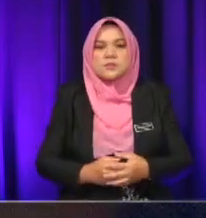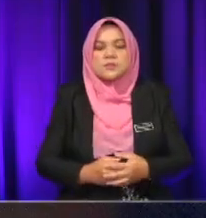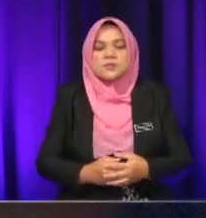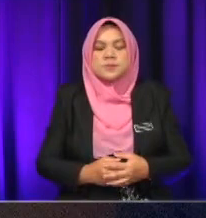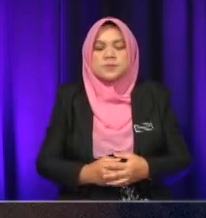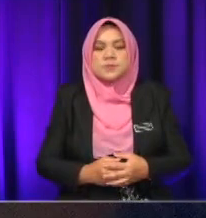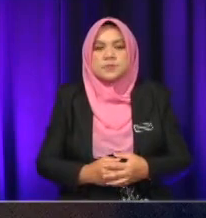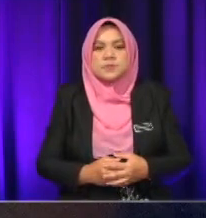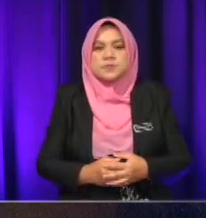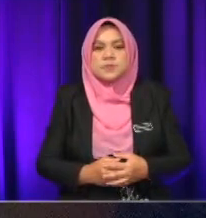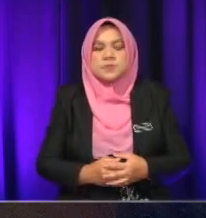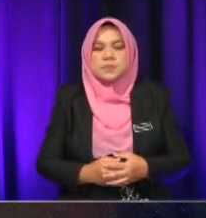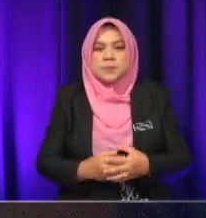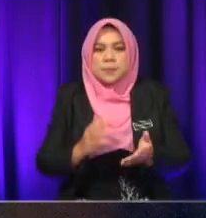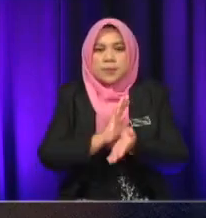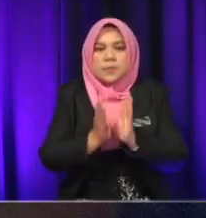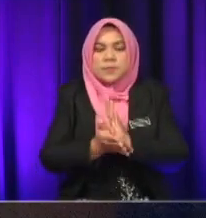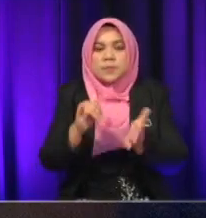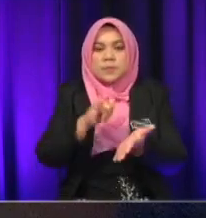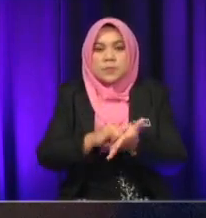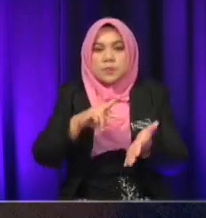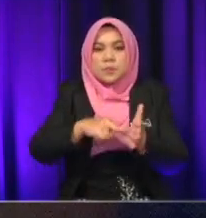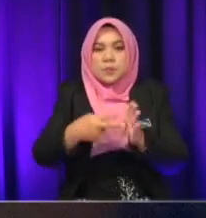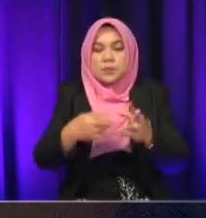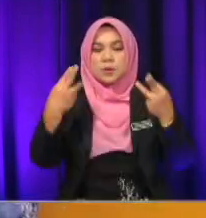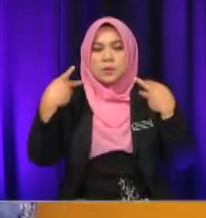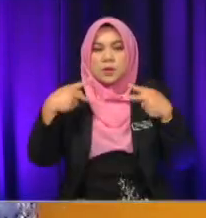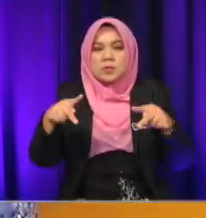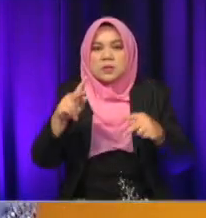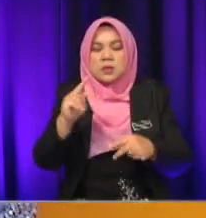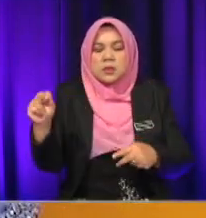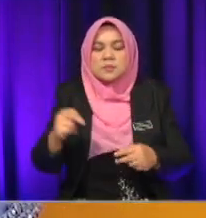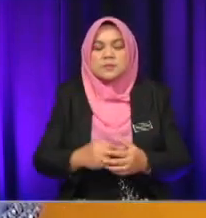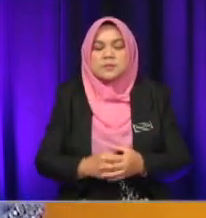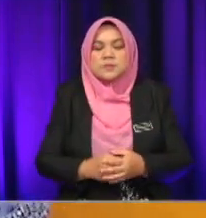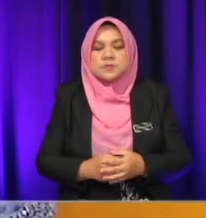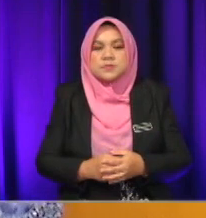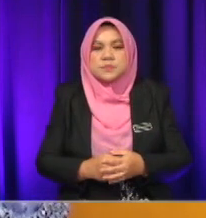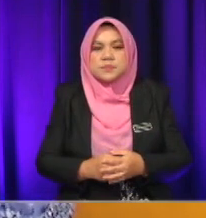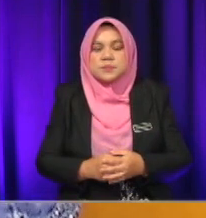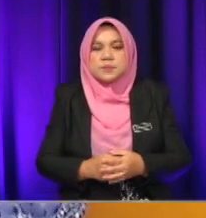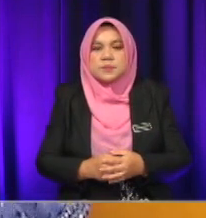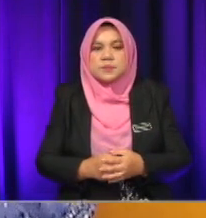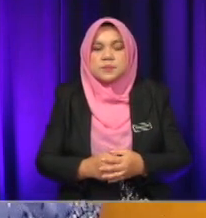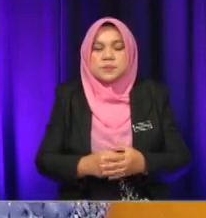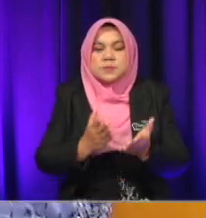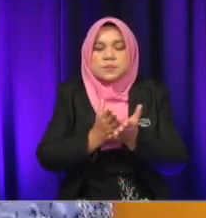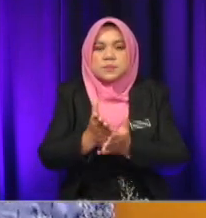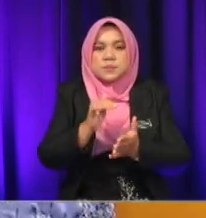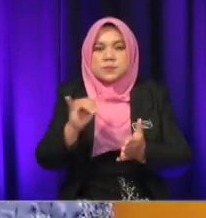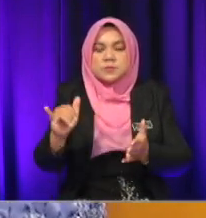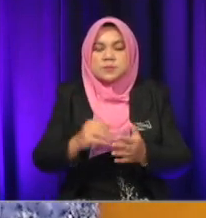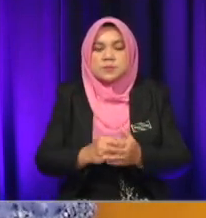cikgu. Jelas. Okey, jadi itu ialah maksud masalah sebab kita nak teroka lebih lanjut lagi kan? Okey, baik. Seterusnya,